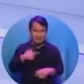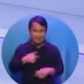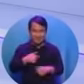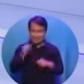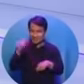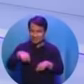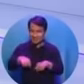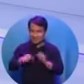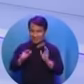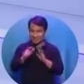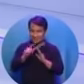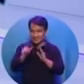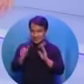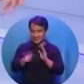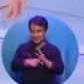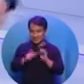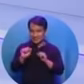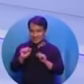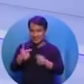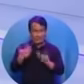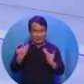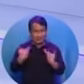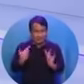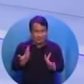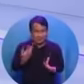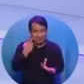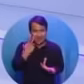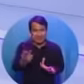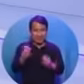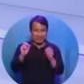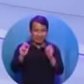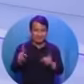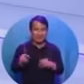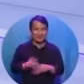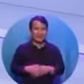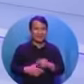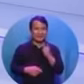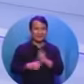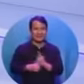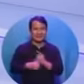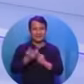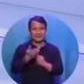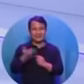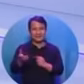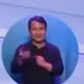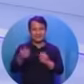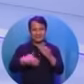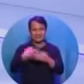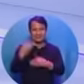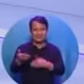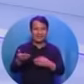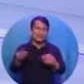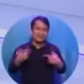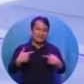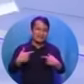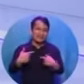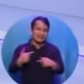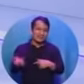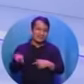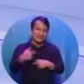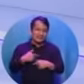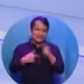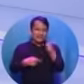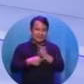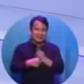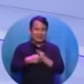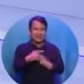nyo na legit kami. Hindi ka nanonood, pero tama lang yon para dumating yung time na talaga meron naluloko, hindi kayo maluloko. Tama